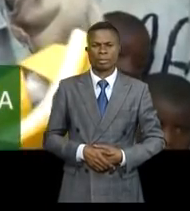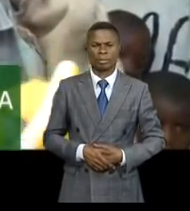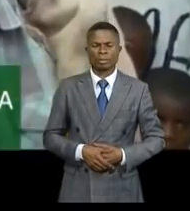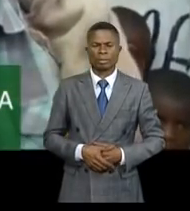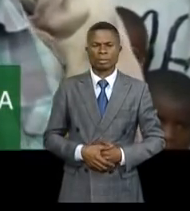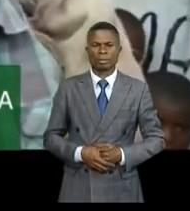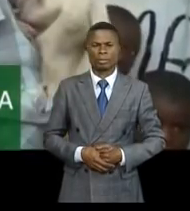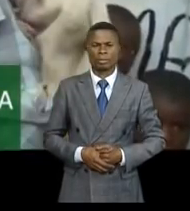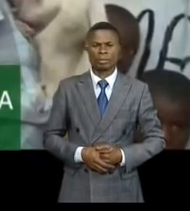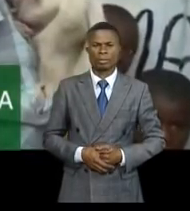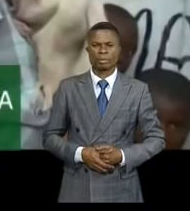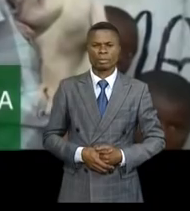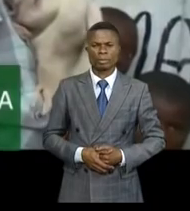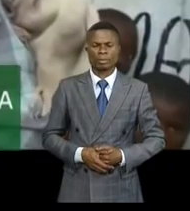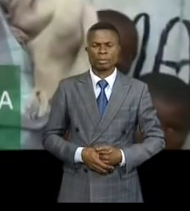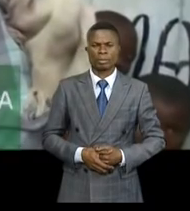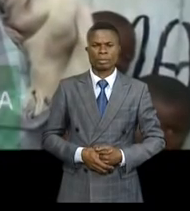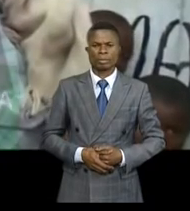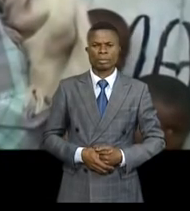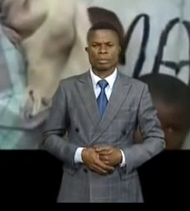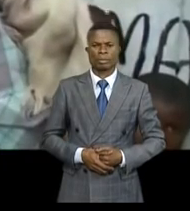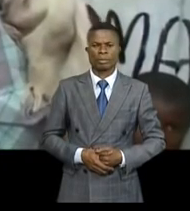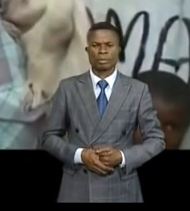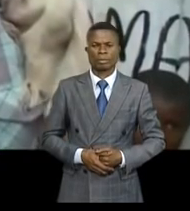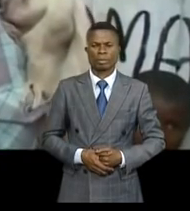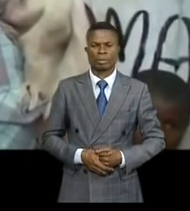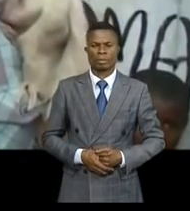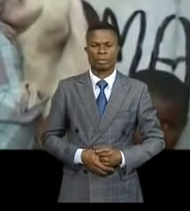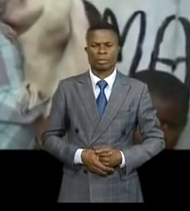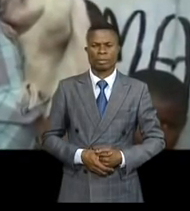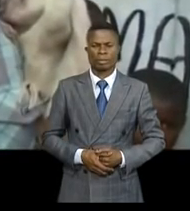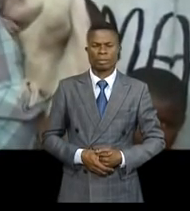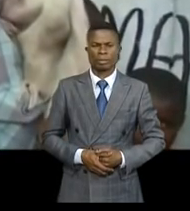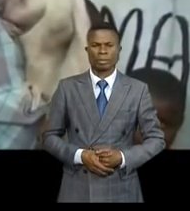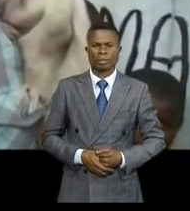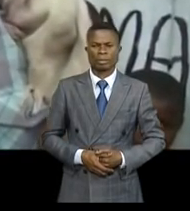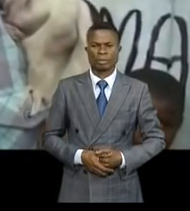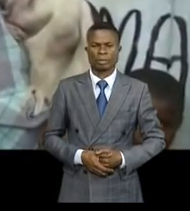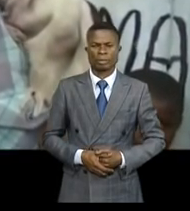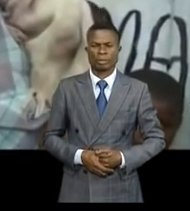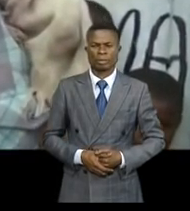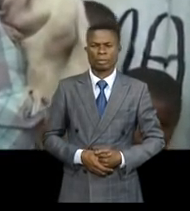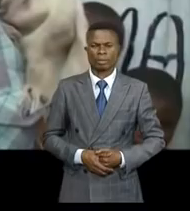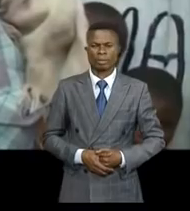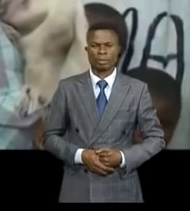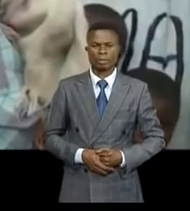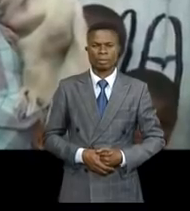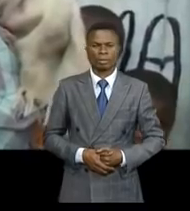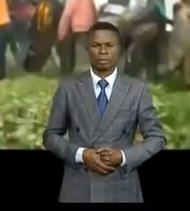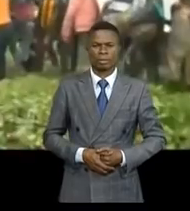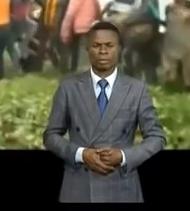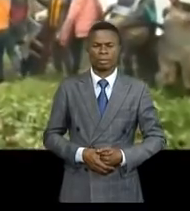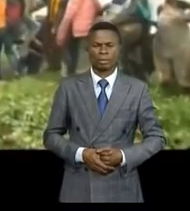hakuna probleme. Mimi nashukuru sana kuona gavana wetu amefika mahali hapa. Mimi nafurahi sana kabisa sana tena